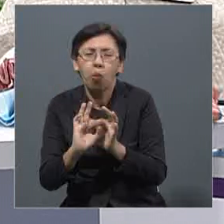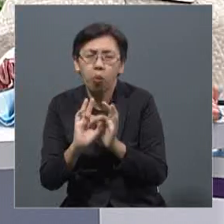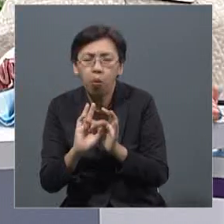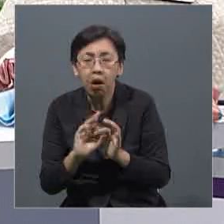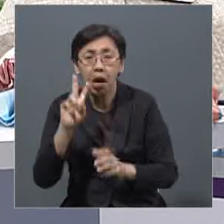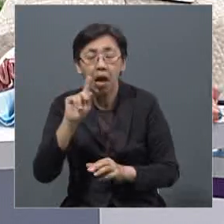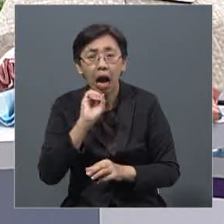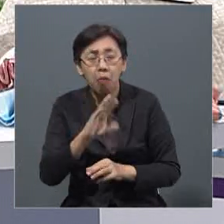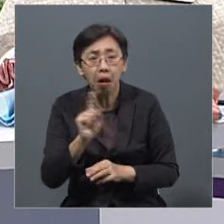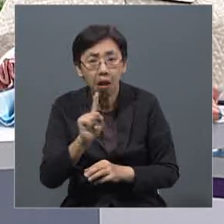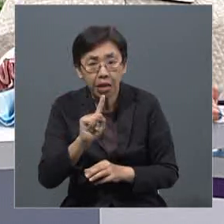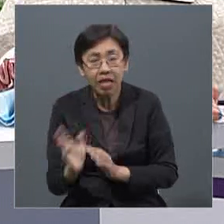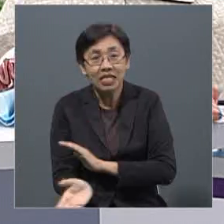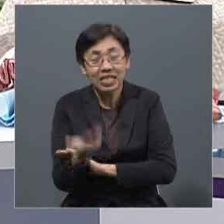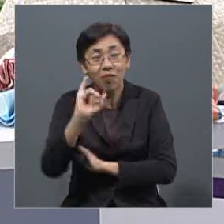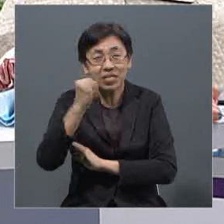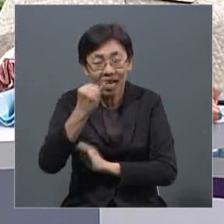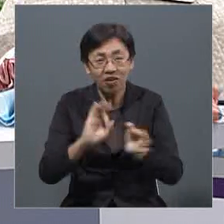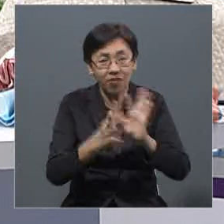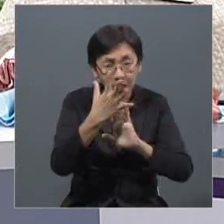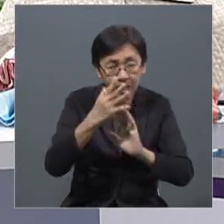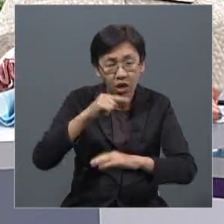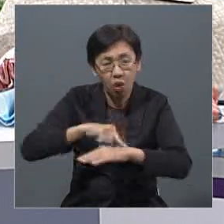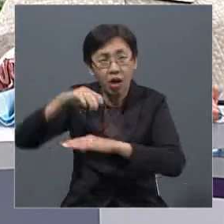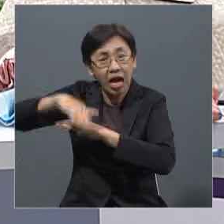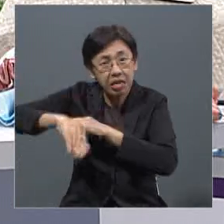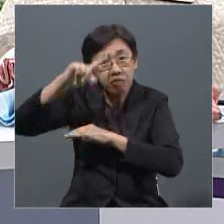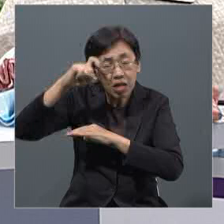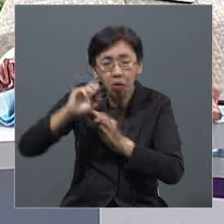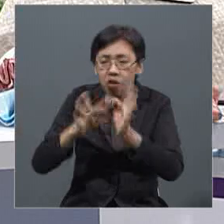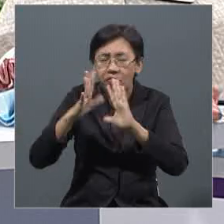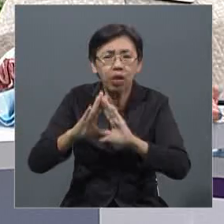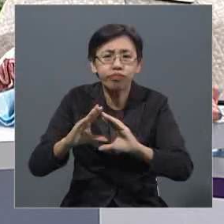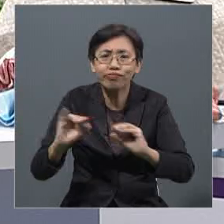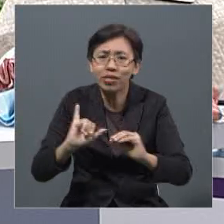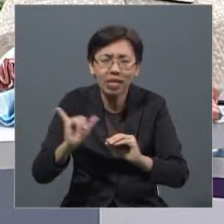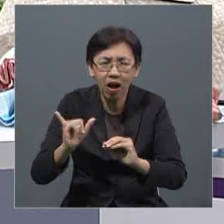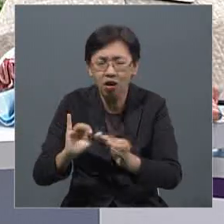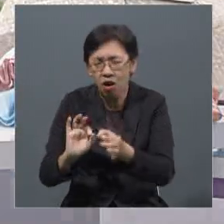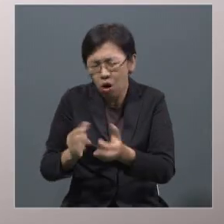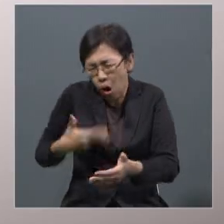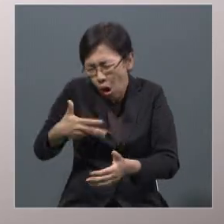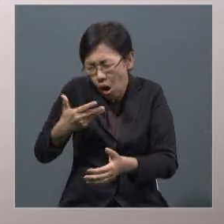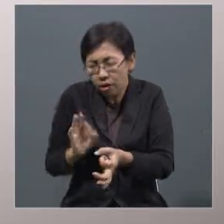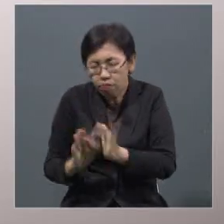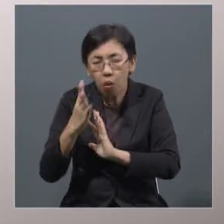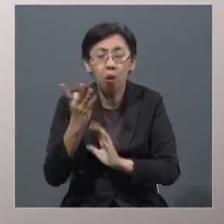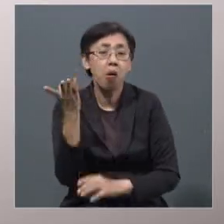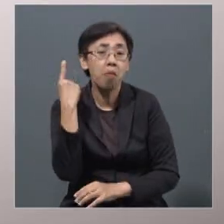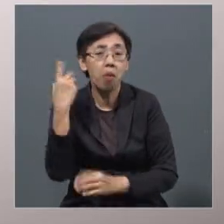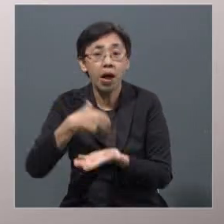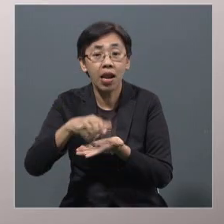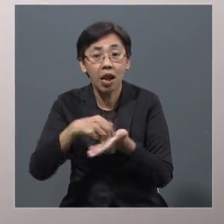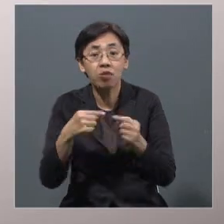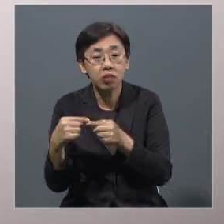เจอไฟไหม้ตั้งแต่เช้าวันจันทร์นี่เย็นวันเสาร์ไฟยังไม่สงบครับมันมีกลุ่มควันที่พร้อมปะทุตลอดเวลาเมื่อวานนี้เรารายงานคุณ